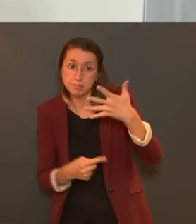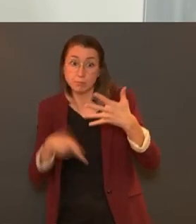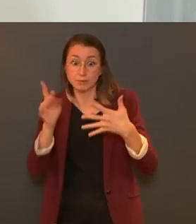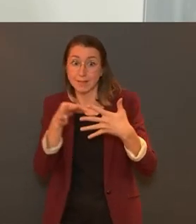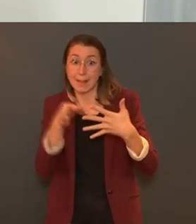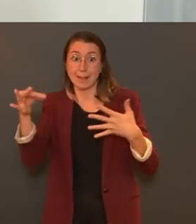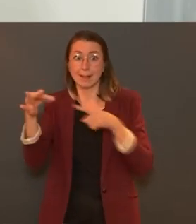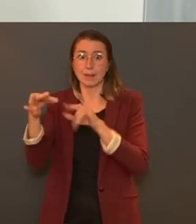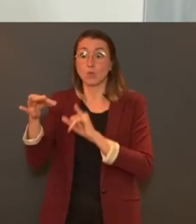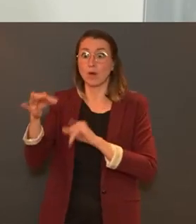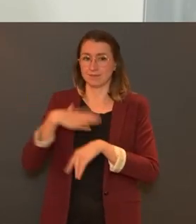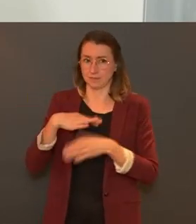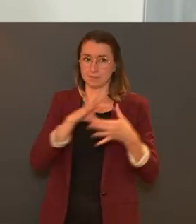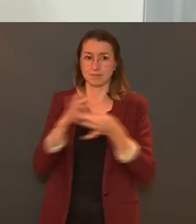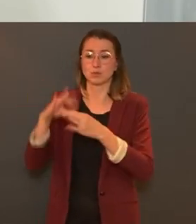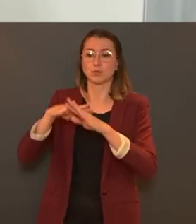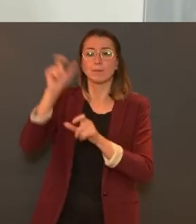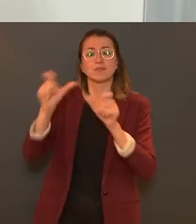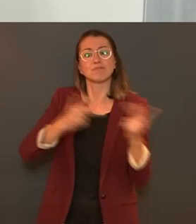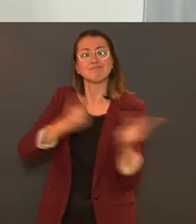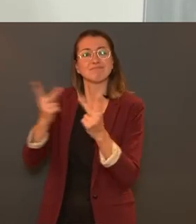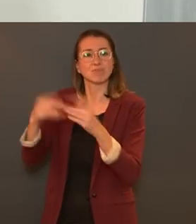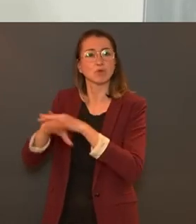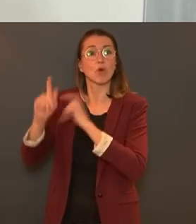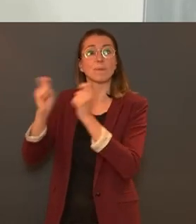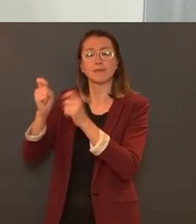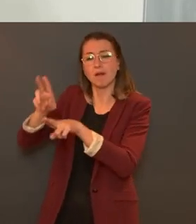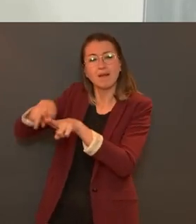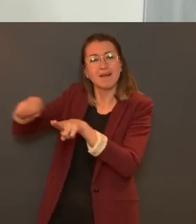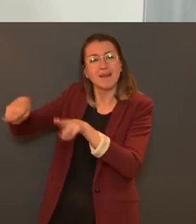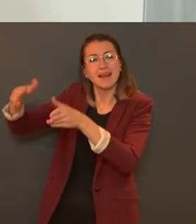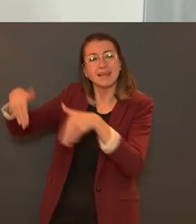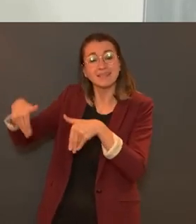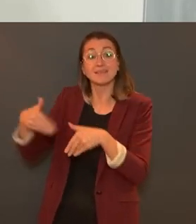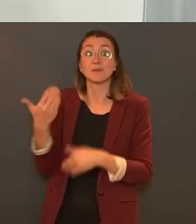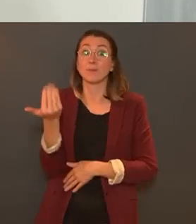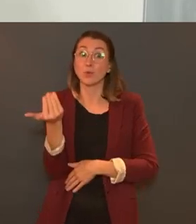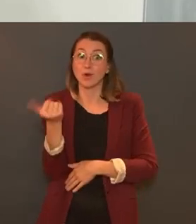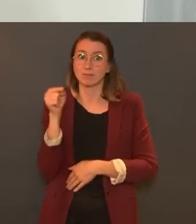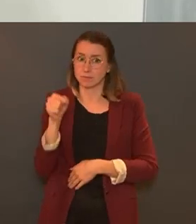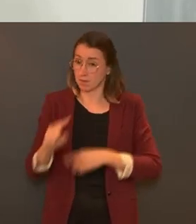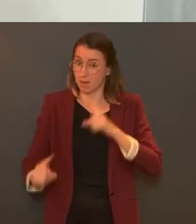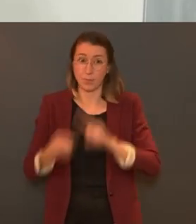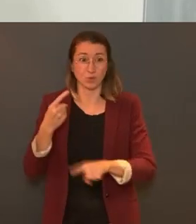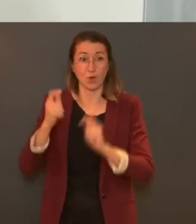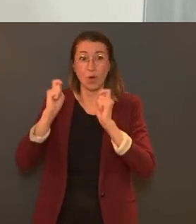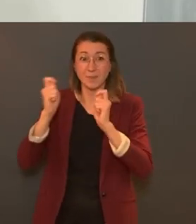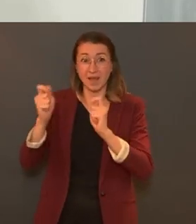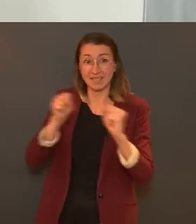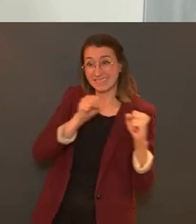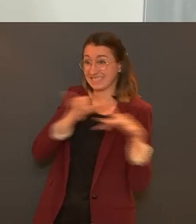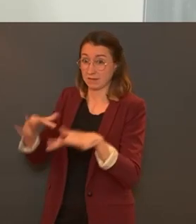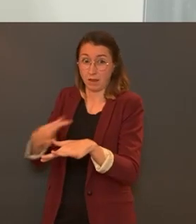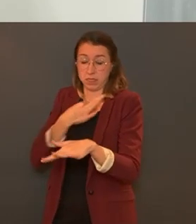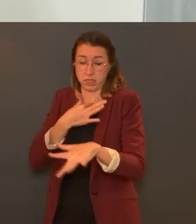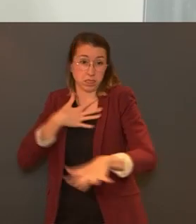d'hospitalisations. En effet, nous devons continuer impérativement à limiter la saturation de nos services hospitaliers, et ce afin de garantir